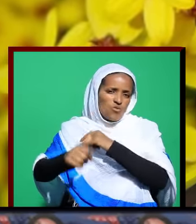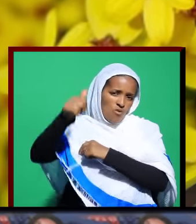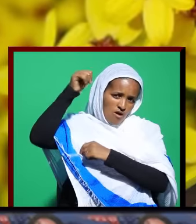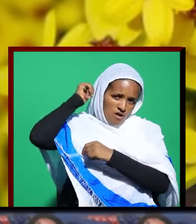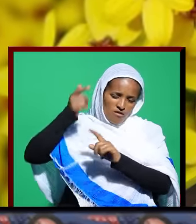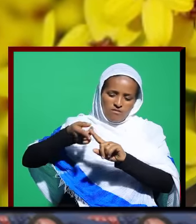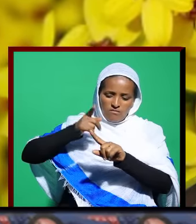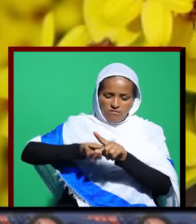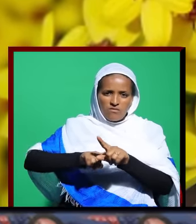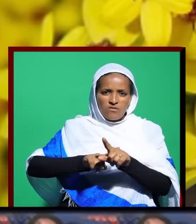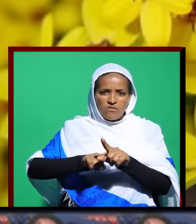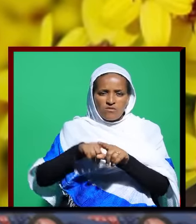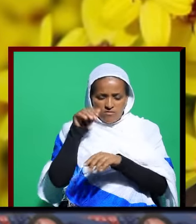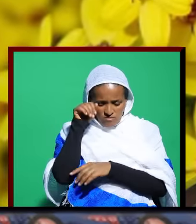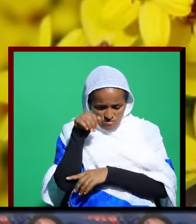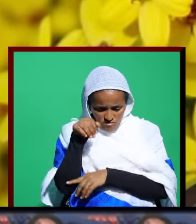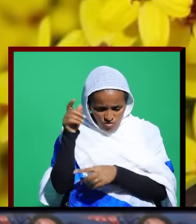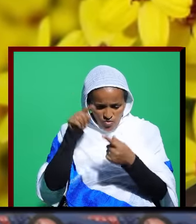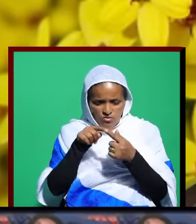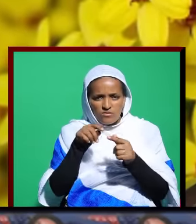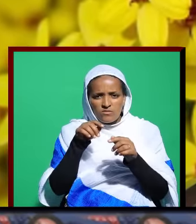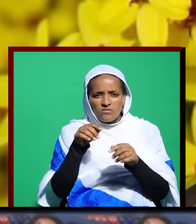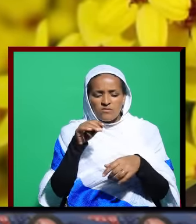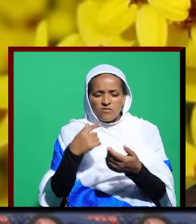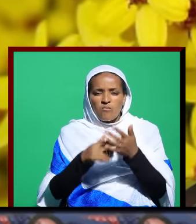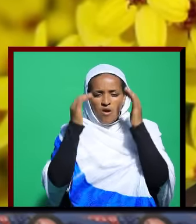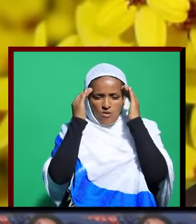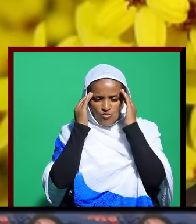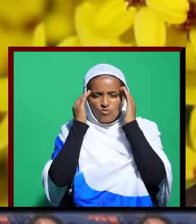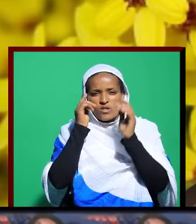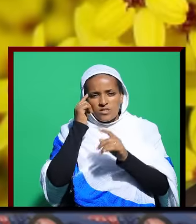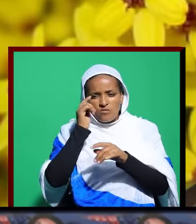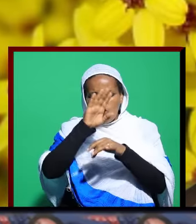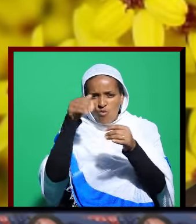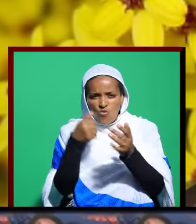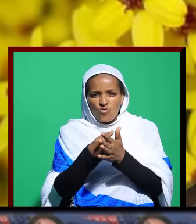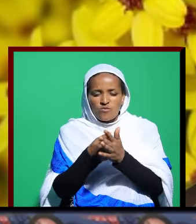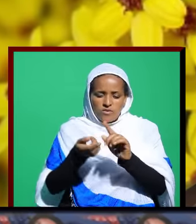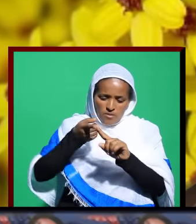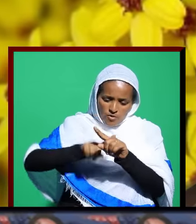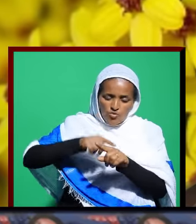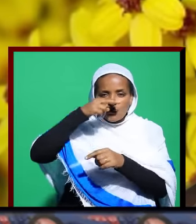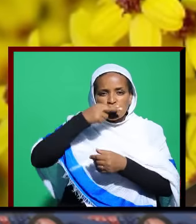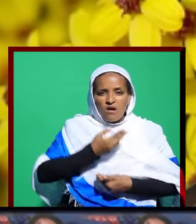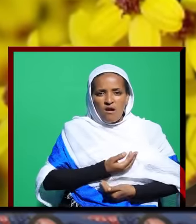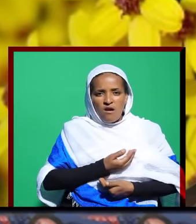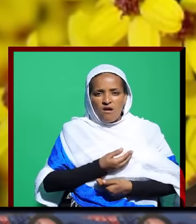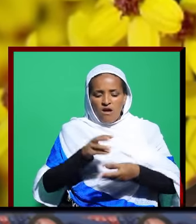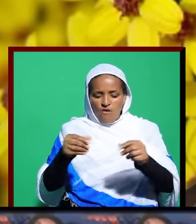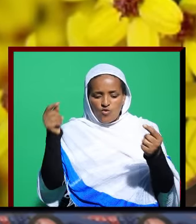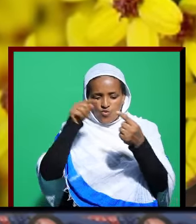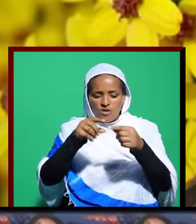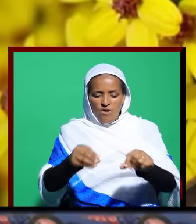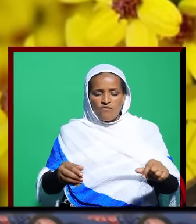እየሄደ ወደ ኋላ ደግሞ ይመለሳል። እንደገና ሰውነቱ ይጎብጣል፣ ወደ መሬት ነው የሚመለሰው። በአእምሮም በአስተሳሰብም በሁሉም ይመለሳል ወደ